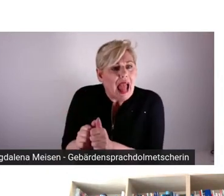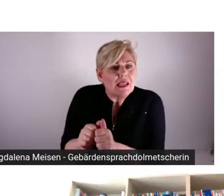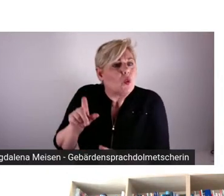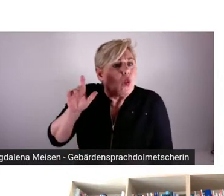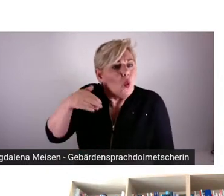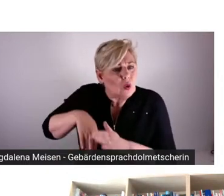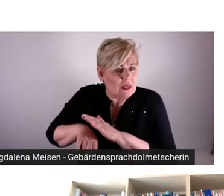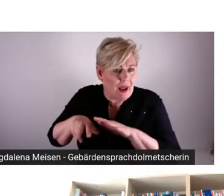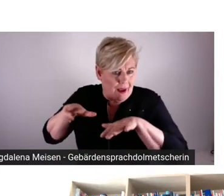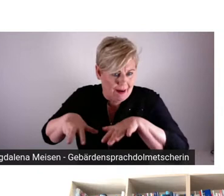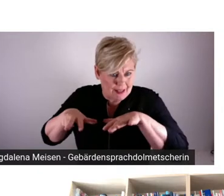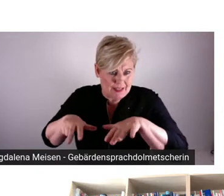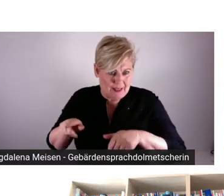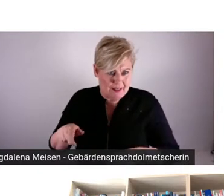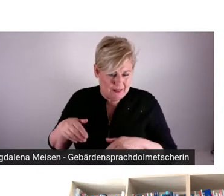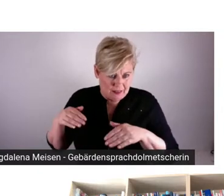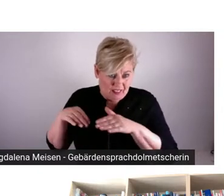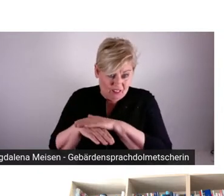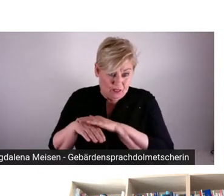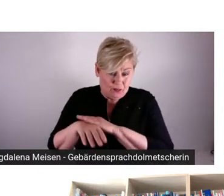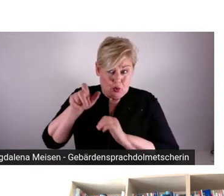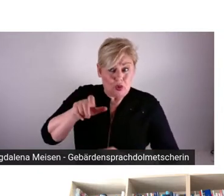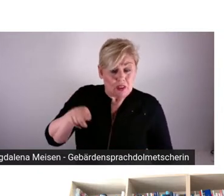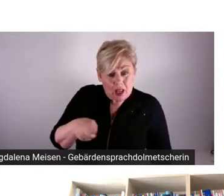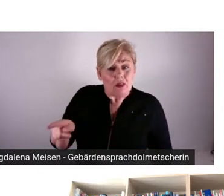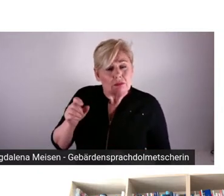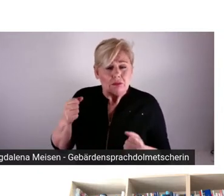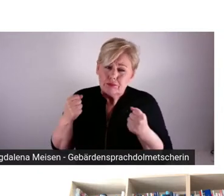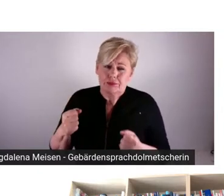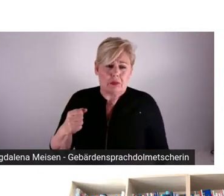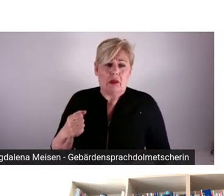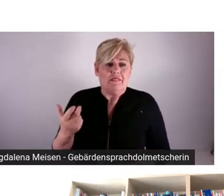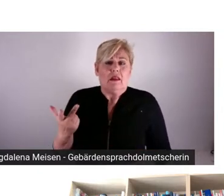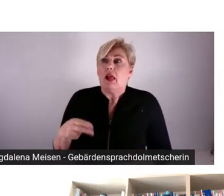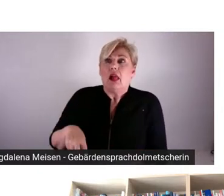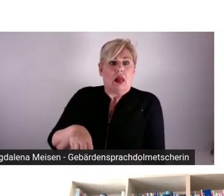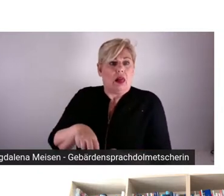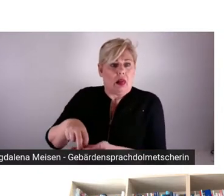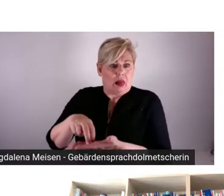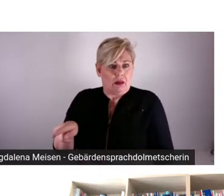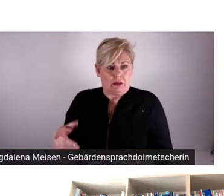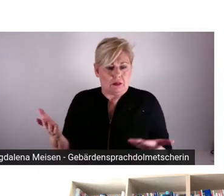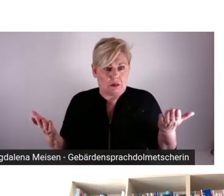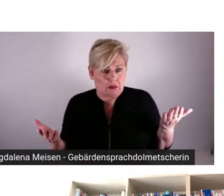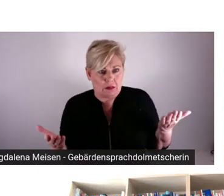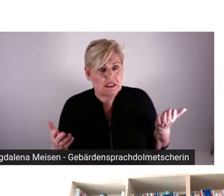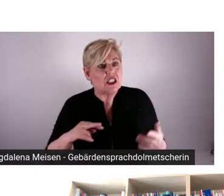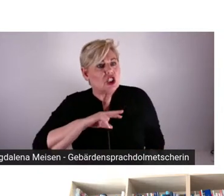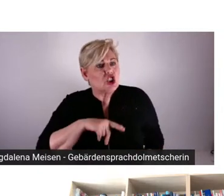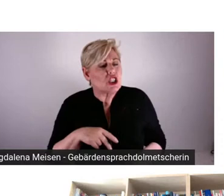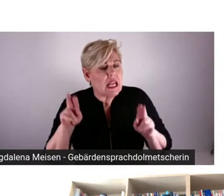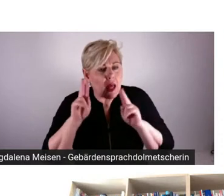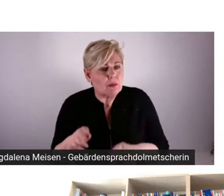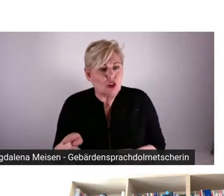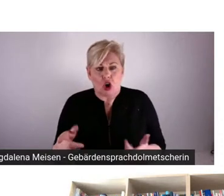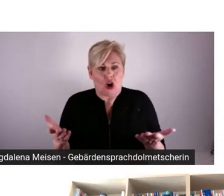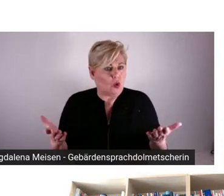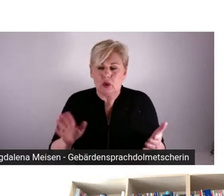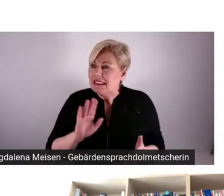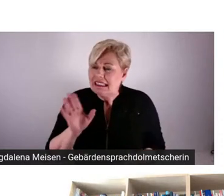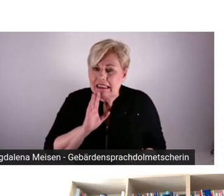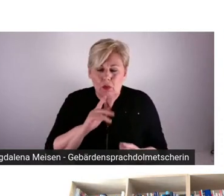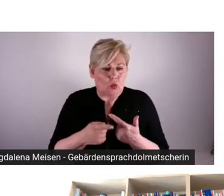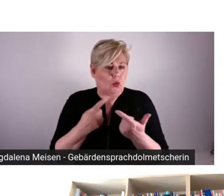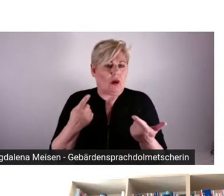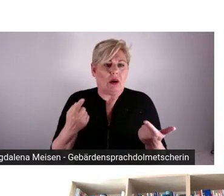ich immer wieder auch erlebe, dass sie sehr stark alleine gelassen werden, die Angebote für psychosoziale Betreuung nicht ausreichen und